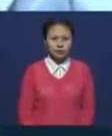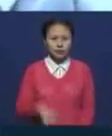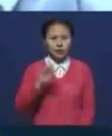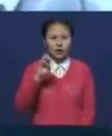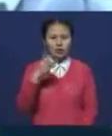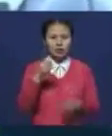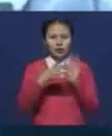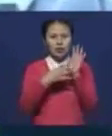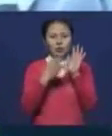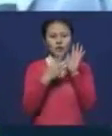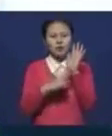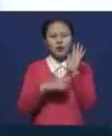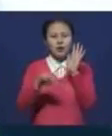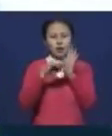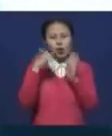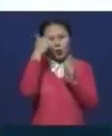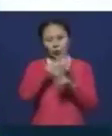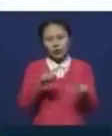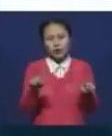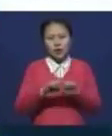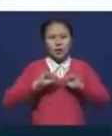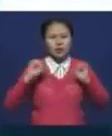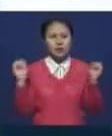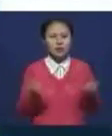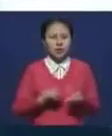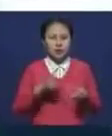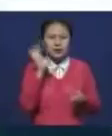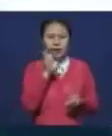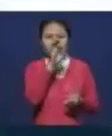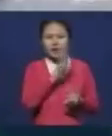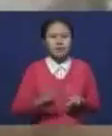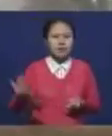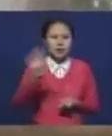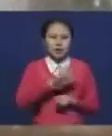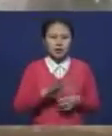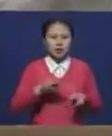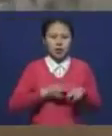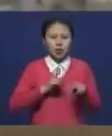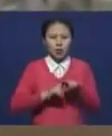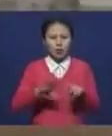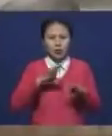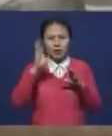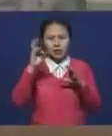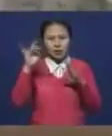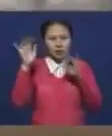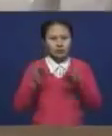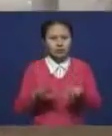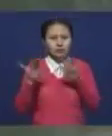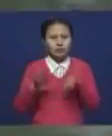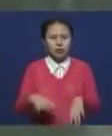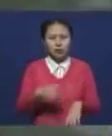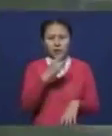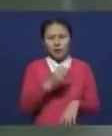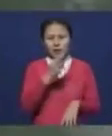ақшта 1976 жылдан бері болмаған аяз түсті. Жалпы елдің солтүстік аймағындағы штаттарының үскірік пен қалың қардан көз ашпағанына бірнеше